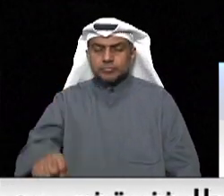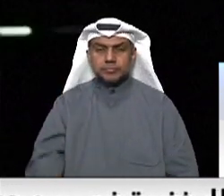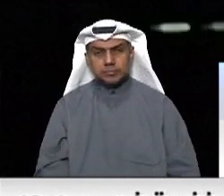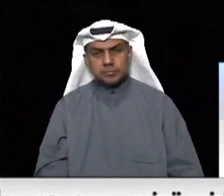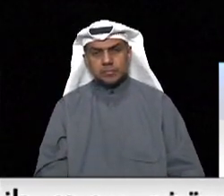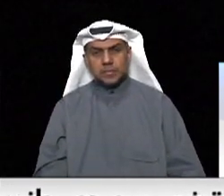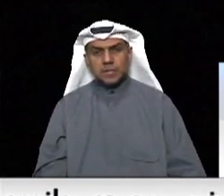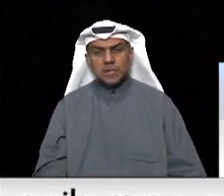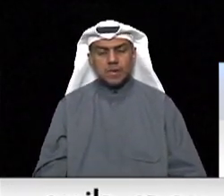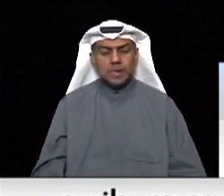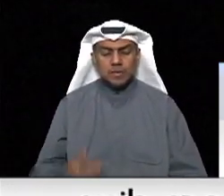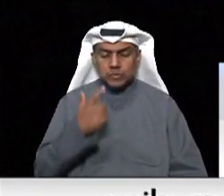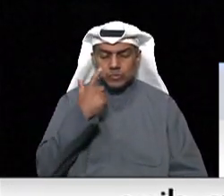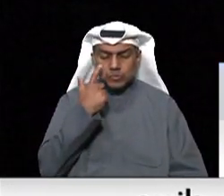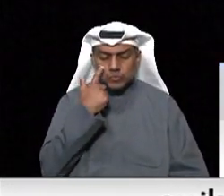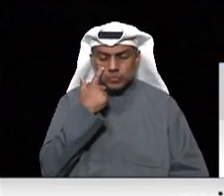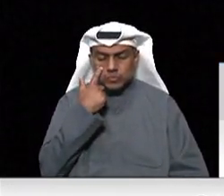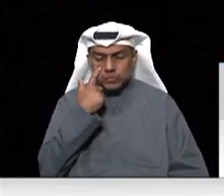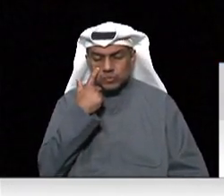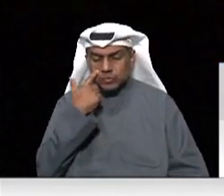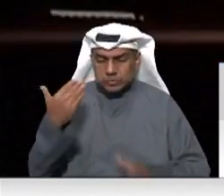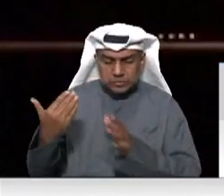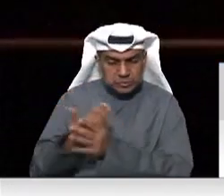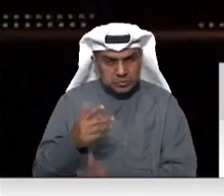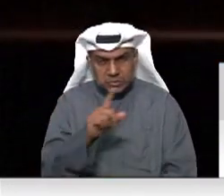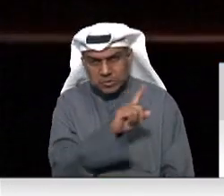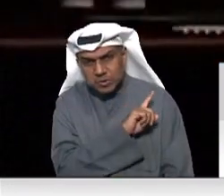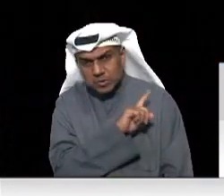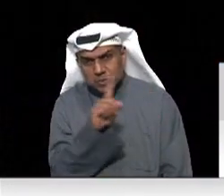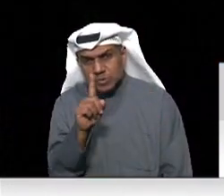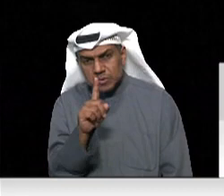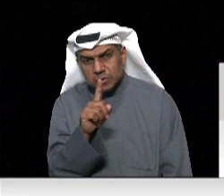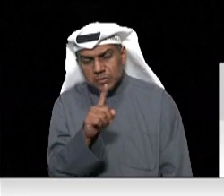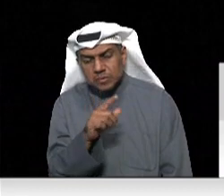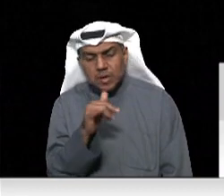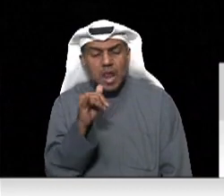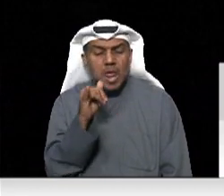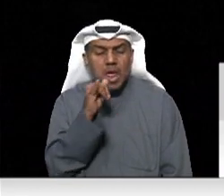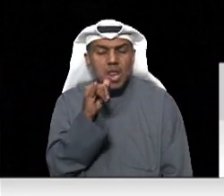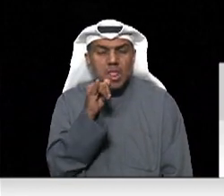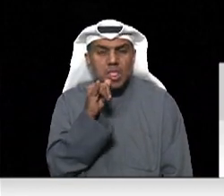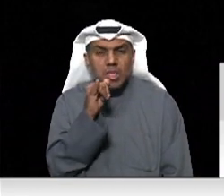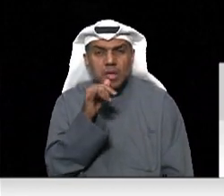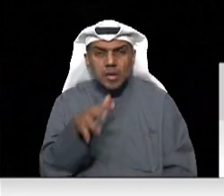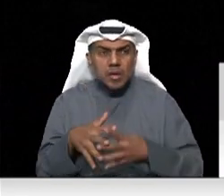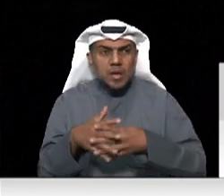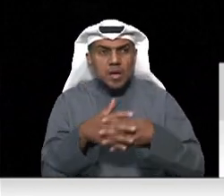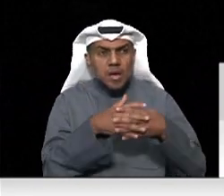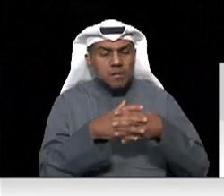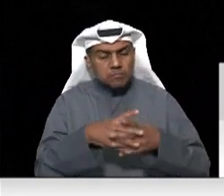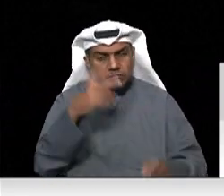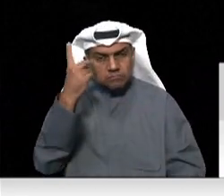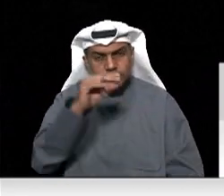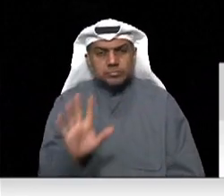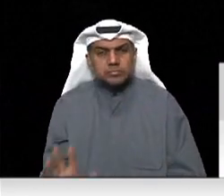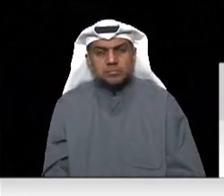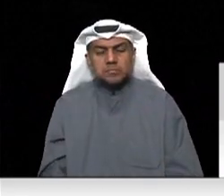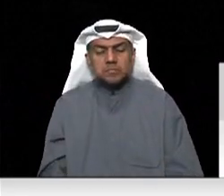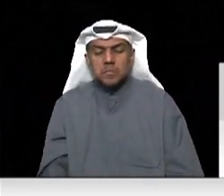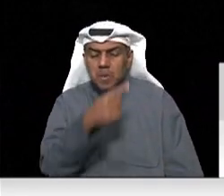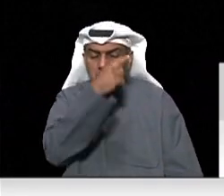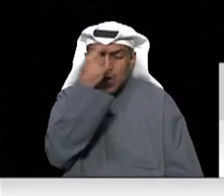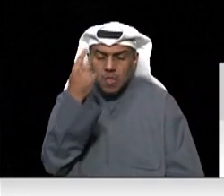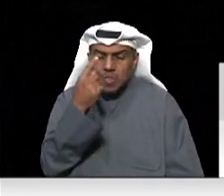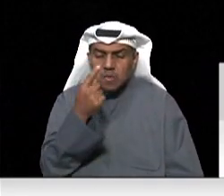العمل على تحجيم سيطره الحوثي وبسط النفوذ على البحر الاحمر وهي خطوه من شانها اشعال فتيل حرب